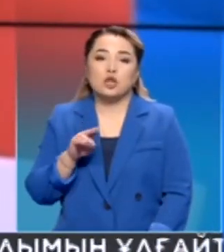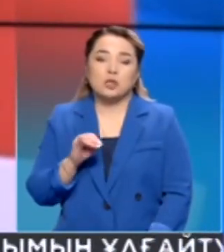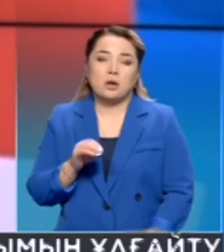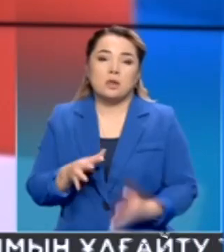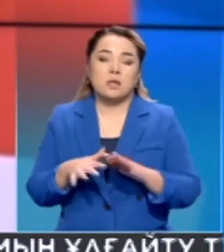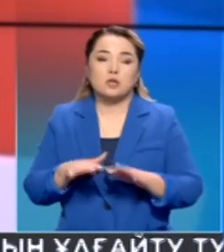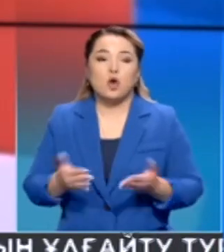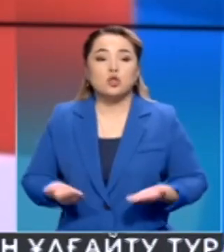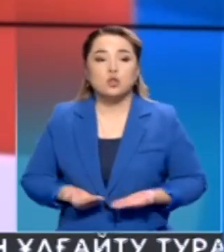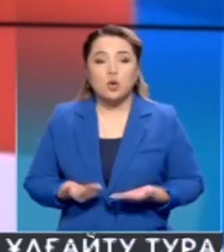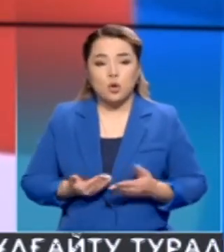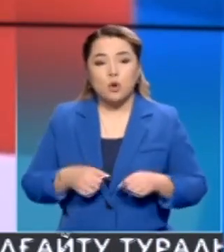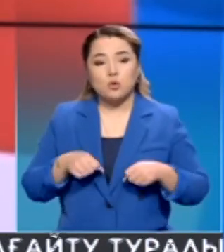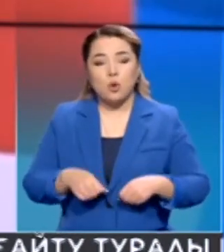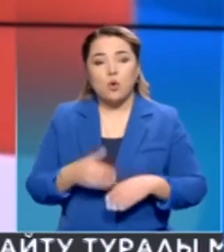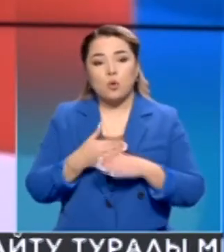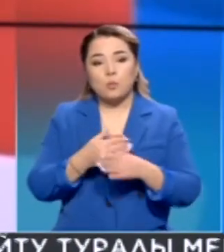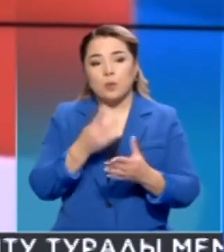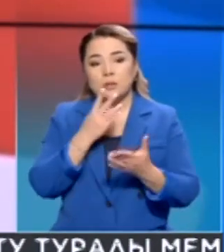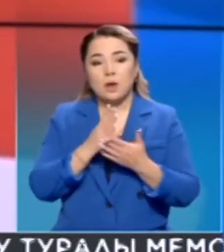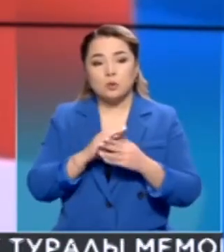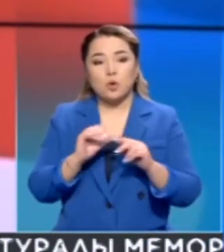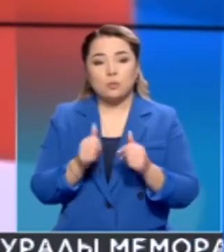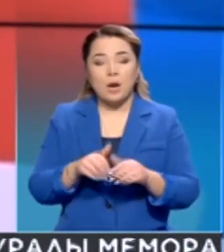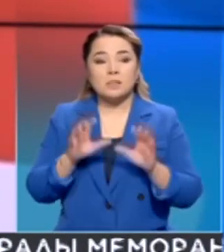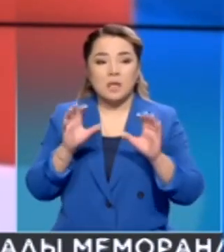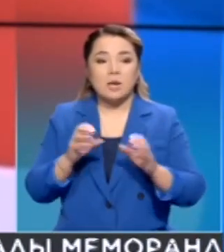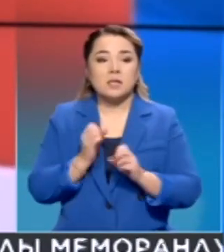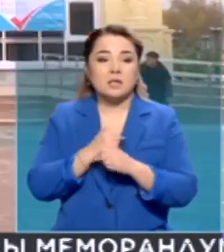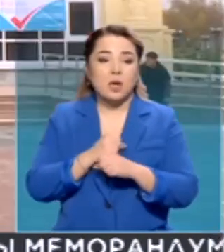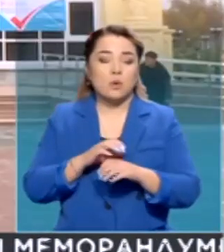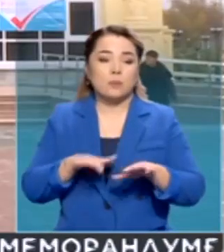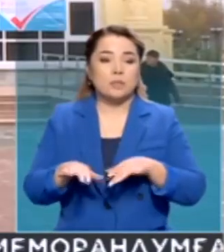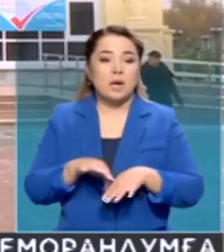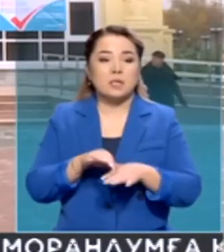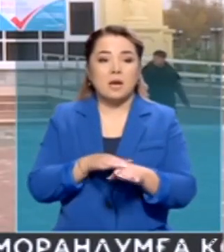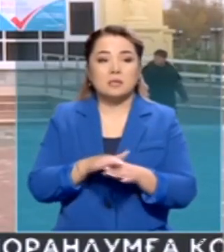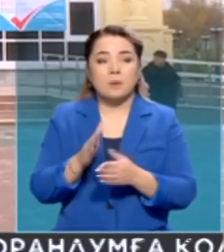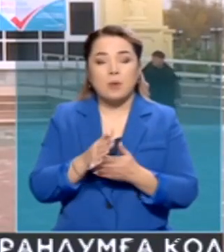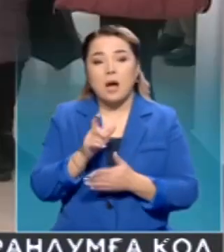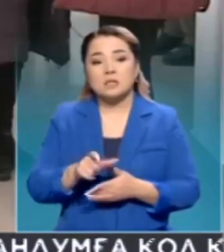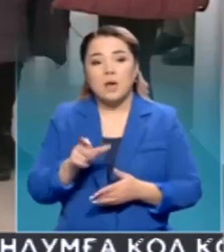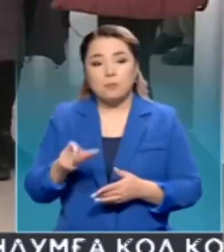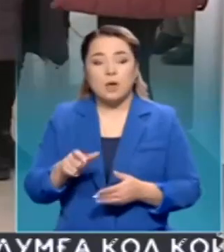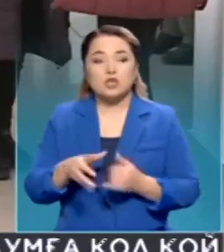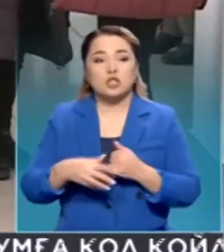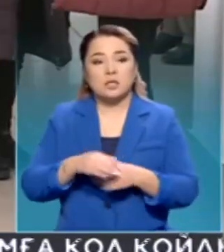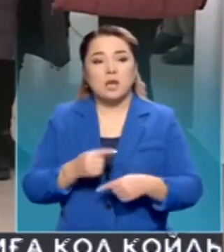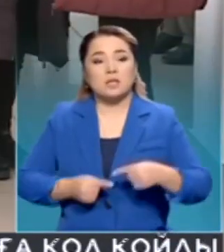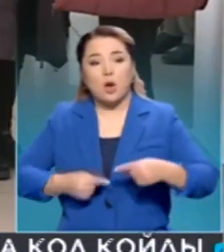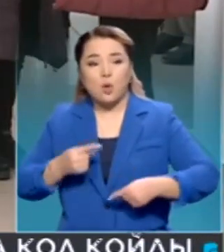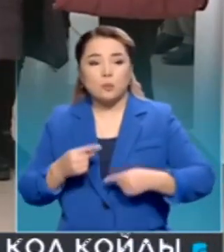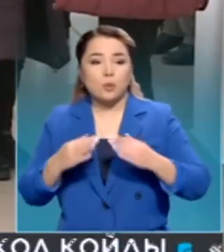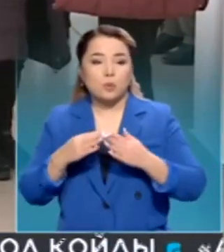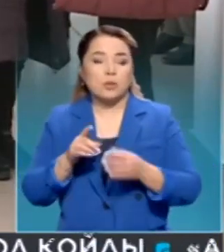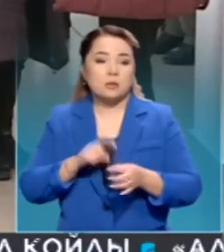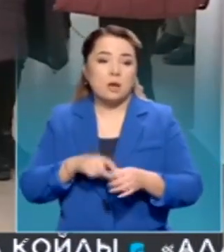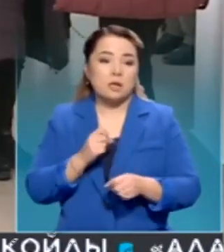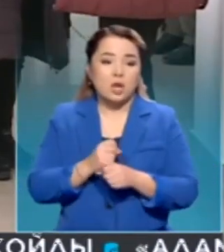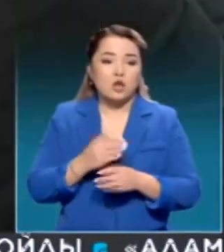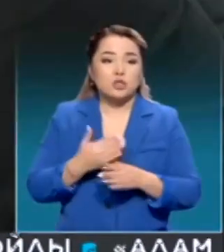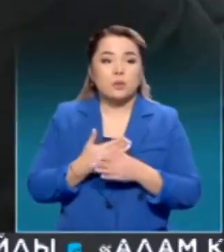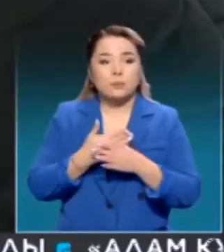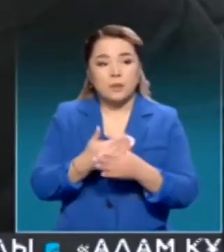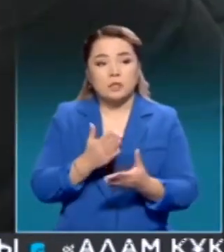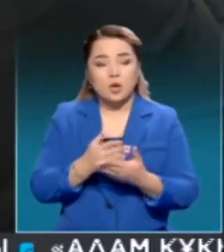көрсетілді. Облыстық прокуратураның ұйымдастыруымен заң керуені атты акция ұйымдастырылып, азаматтардың жер дауы, мүлікті тіркеу, жәрдемақы